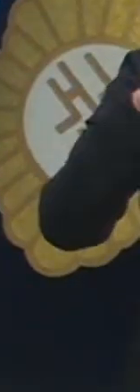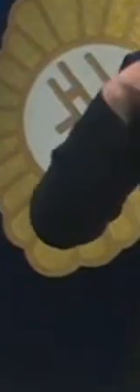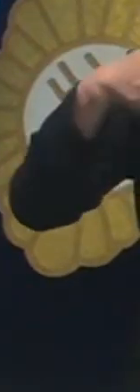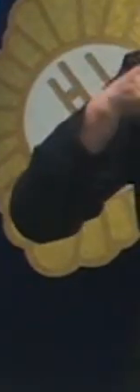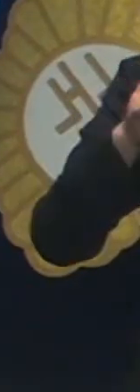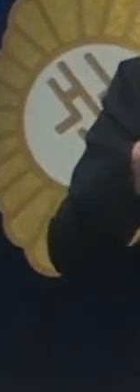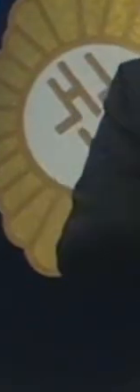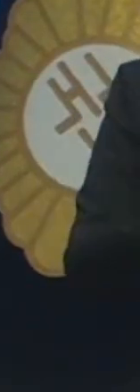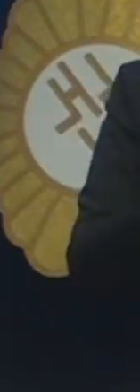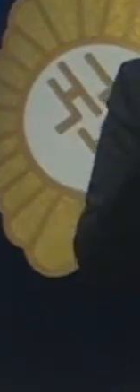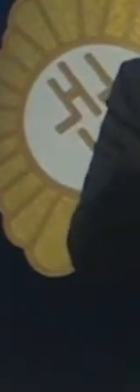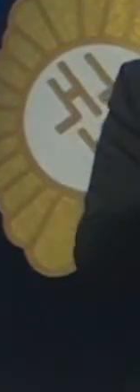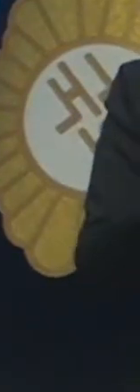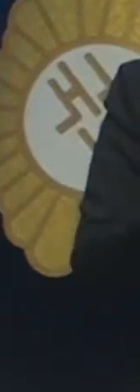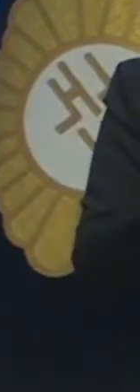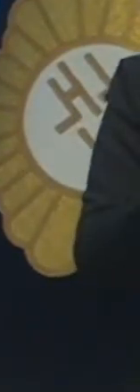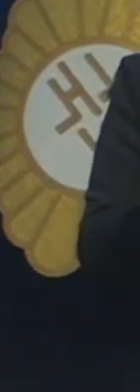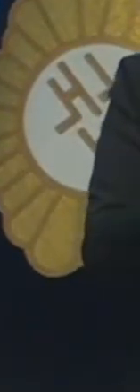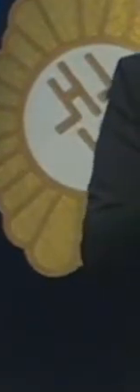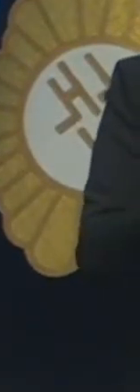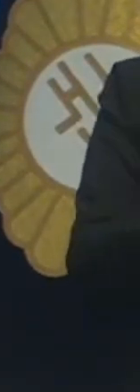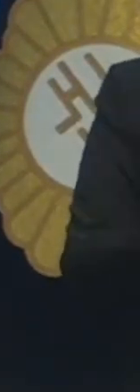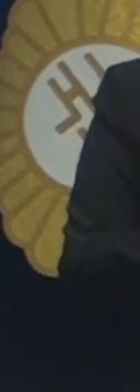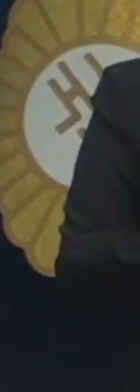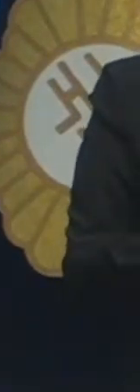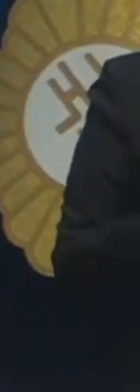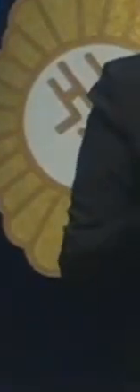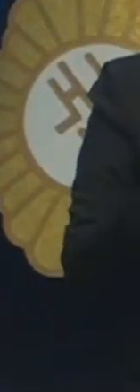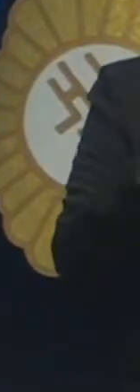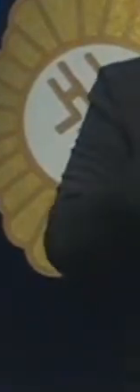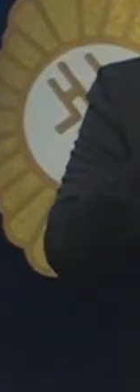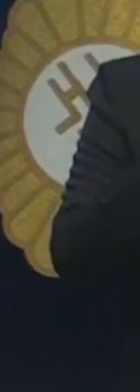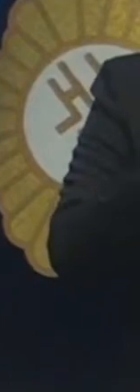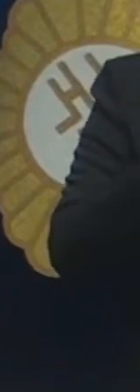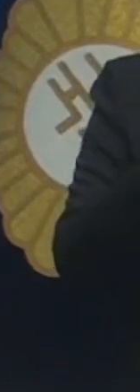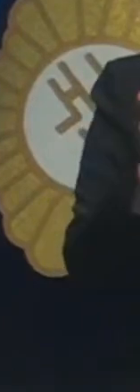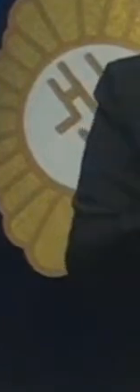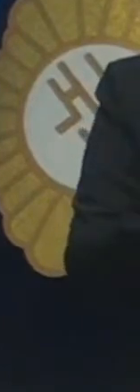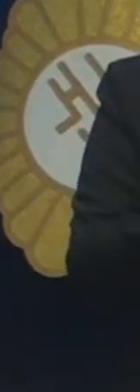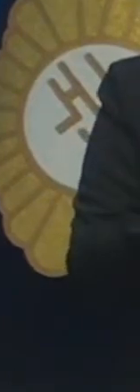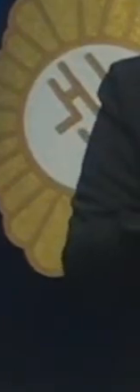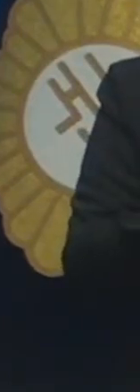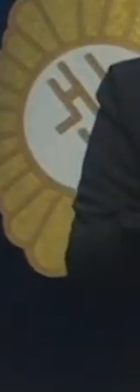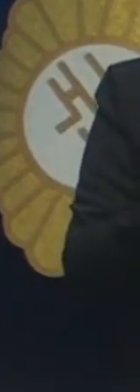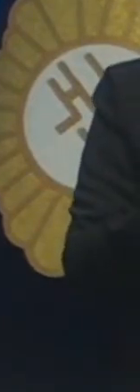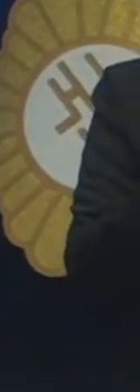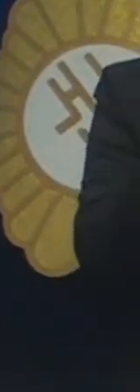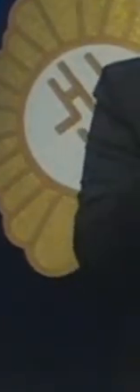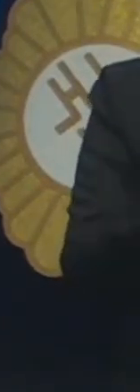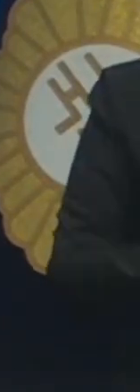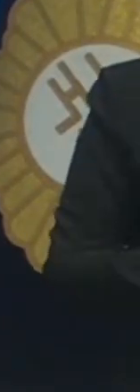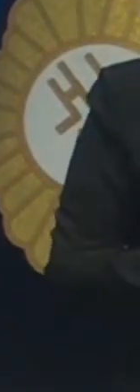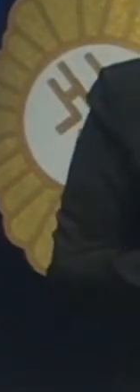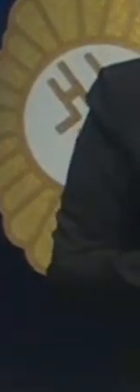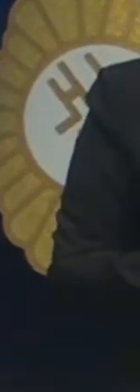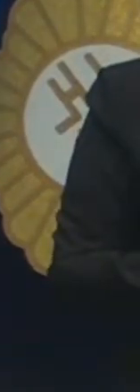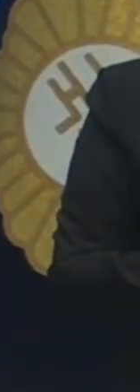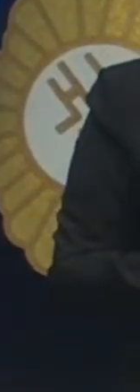구제하고 노동자 협력업체 앞에 노인 위기를 해소하는 것만으로 국한되어서는 안 된다고